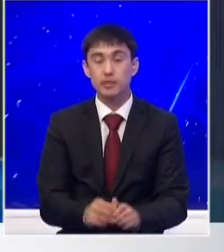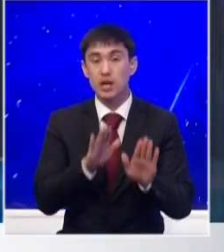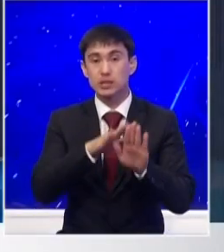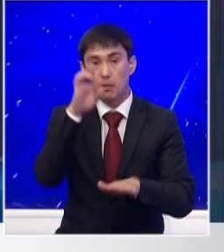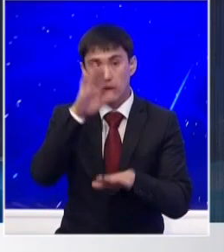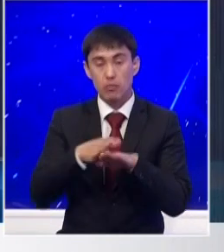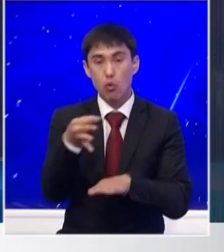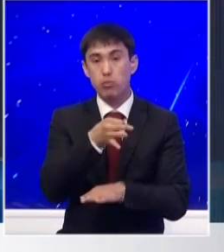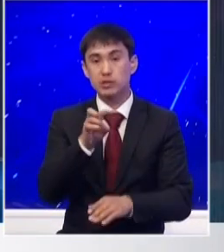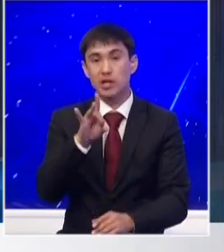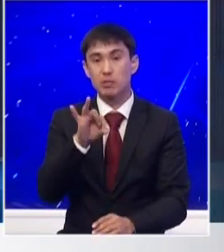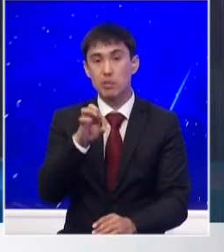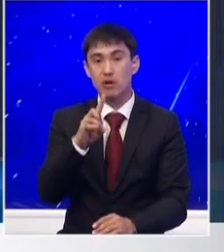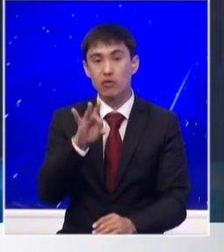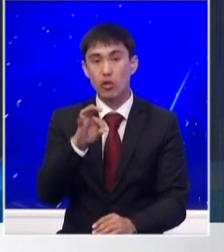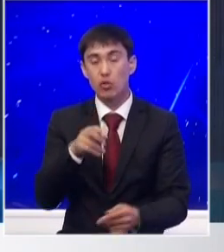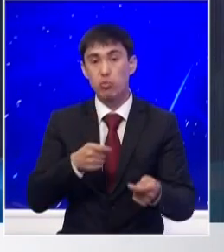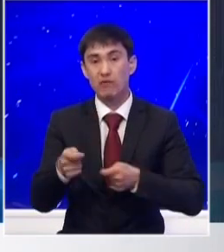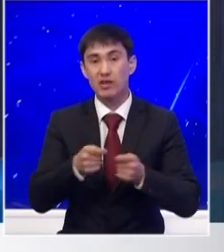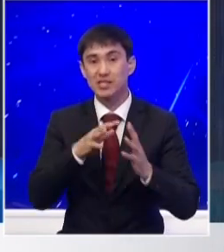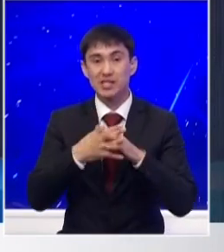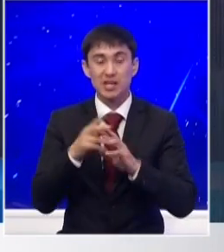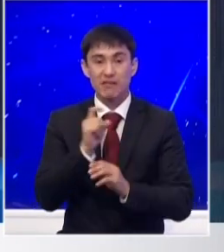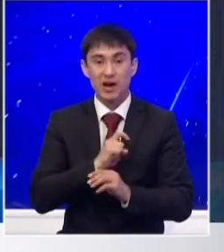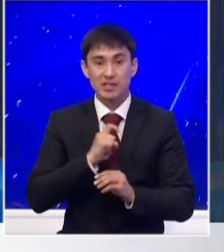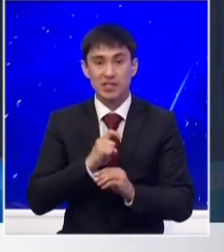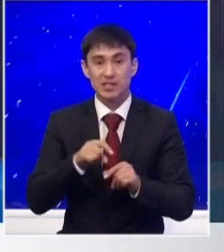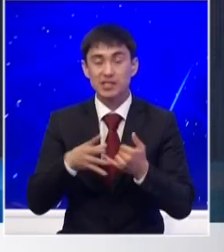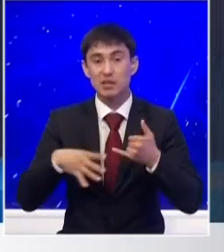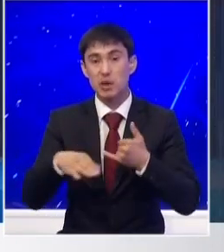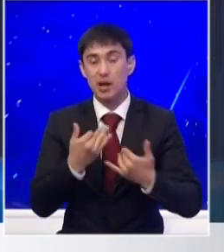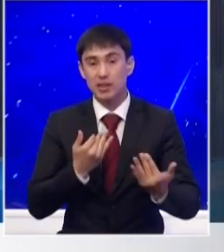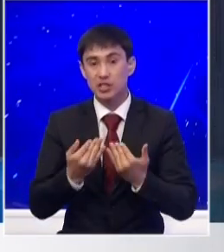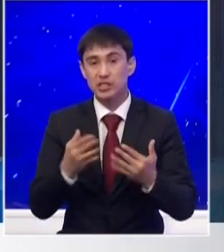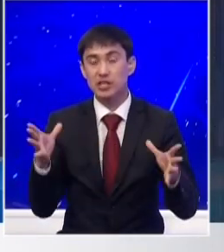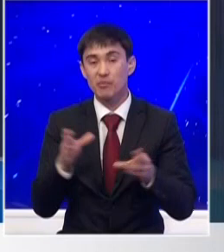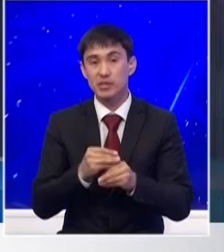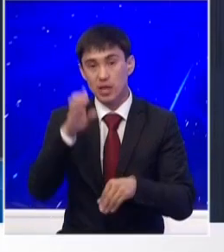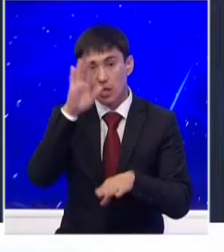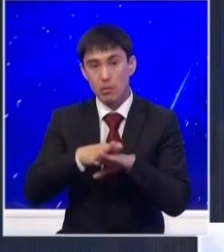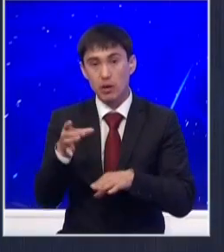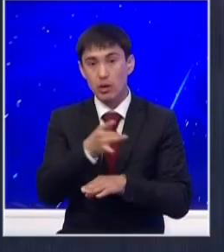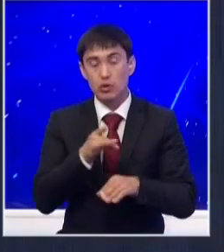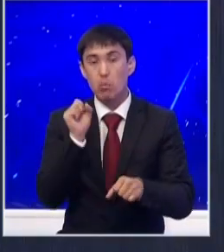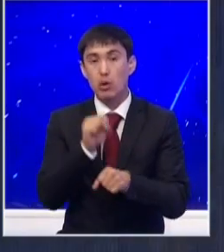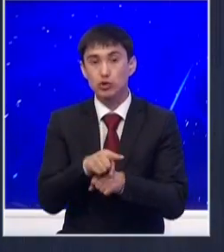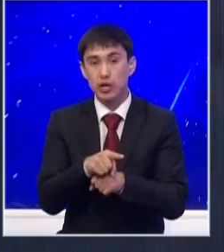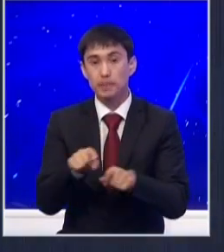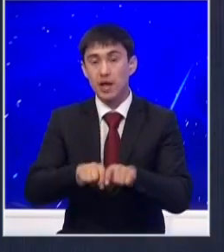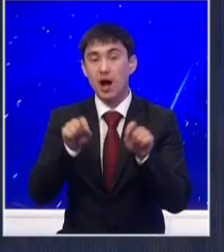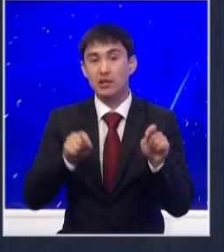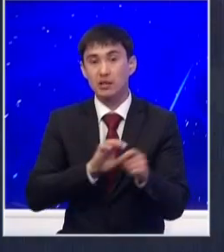области сельского хозяйства земельных отношений совместно с акимом район поручают